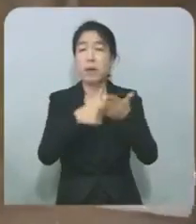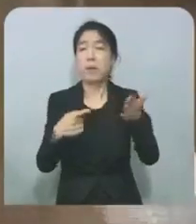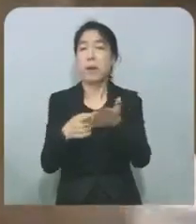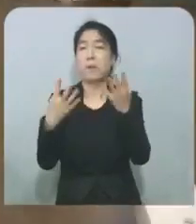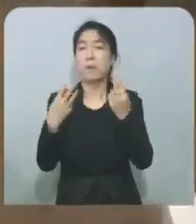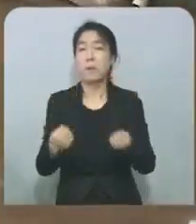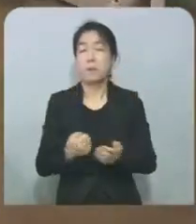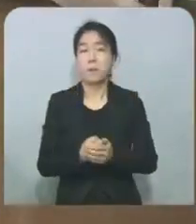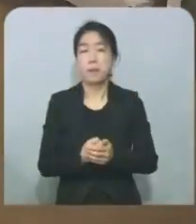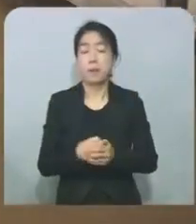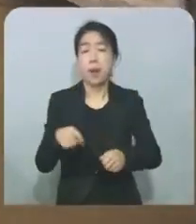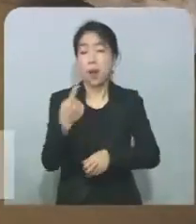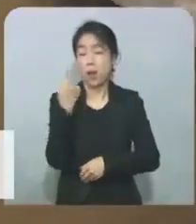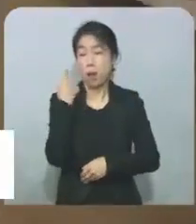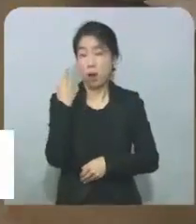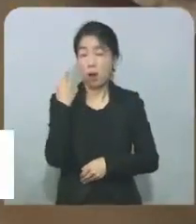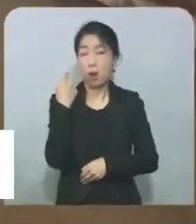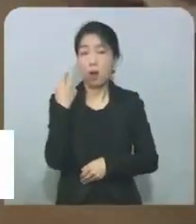잇따랐습니다. 특히